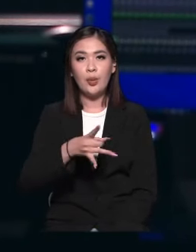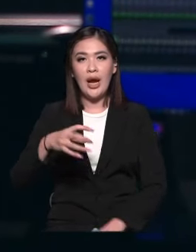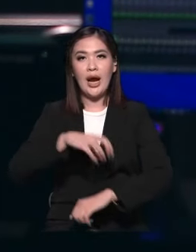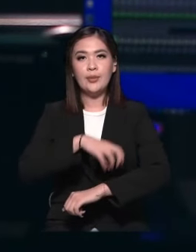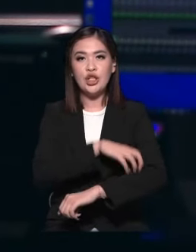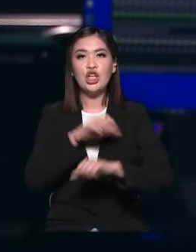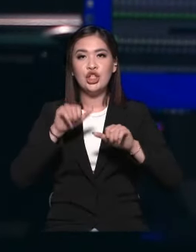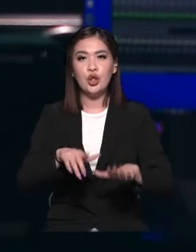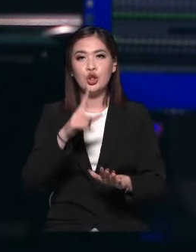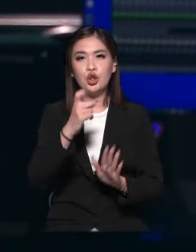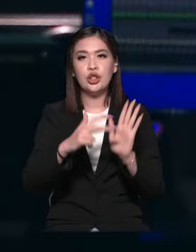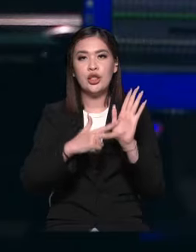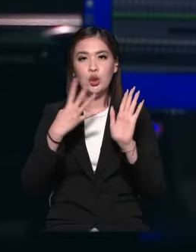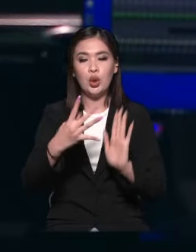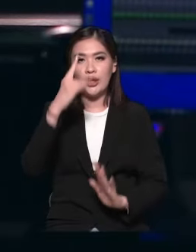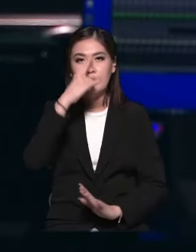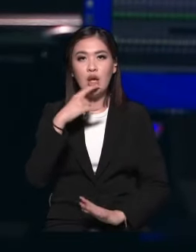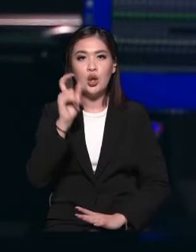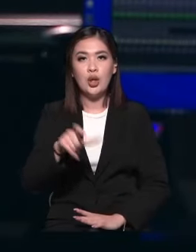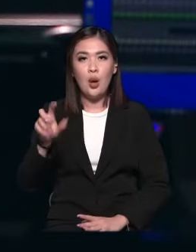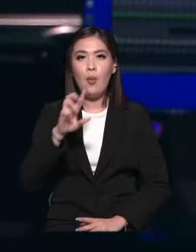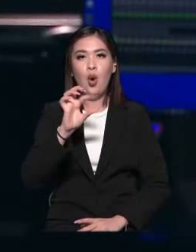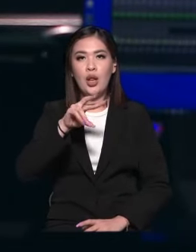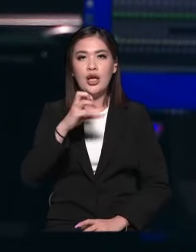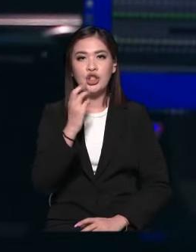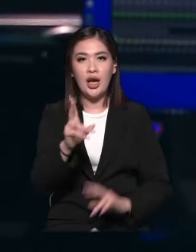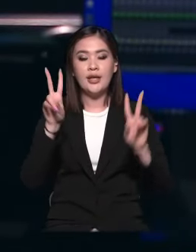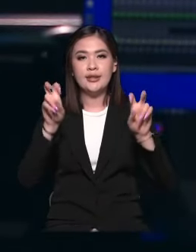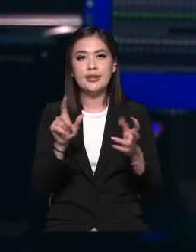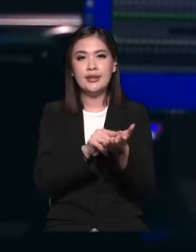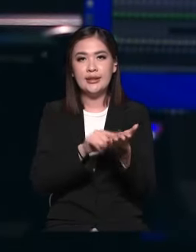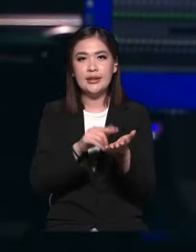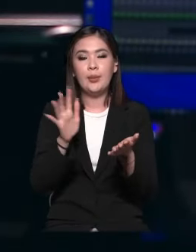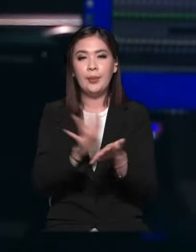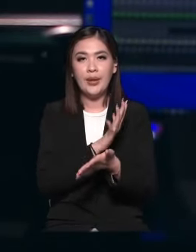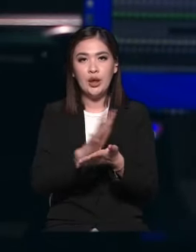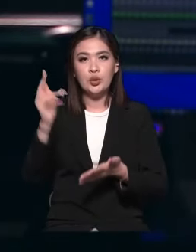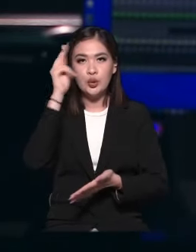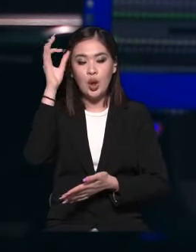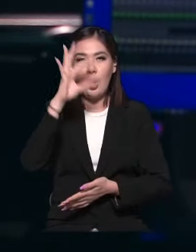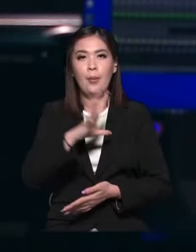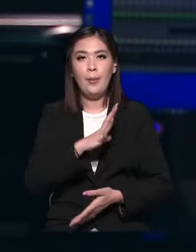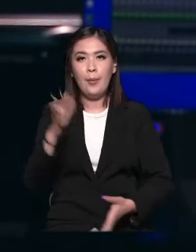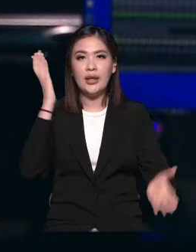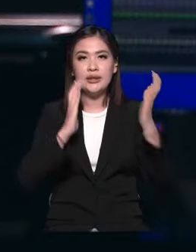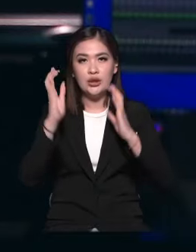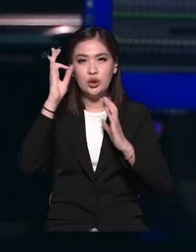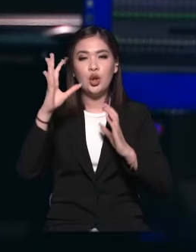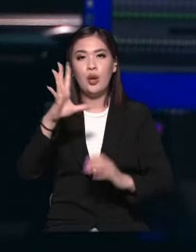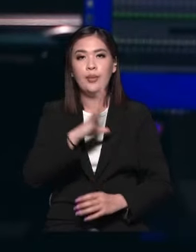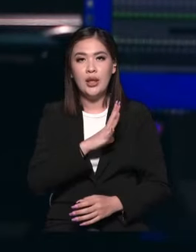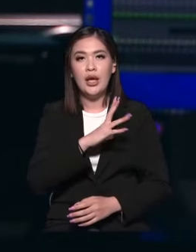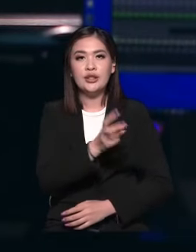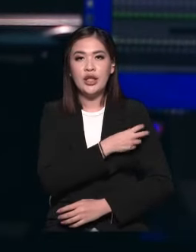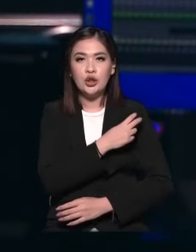Республикалық комиссияның шешімімен 184 отандасымызға болашақ стипендиясы тағайындалды. Олар магистратура және докторантура